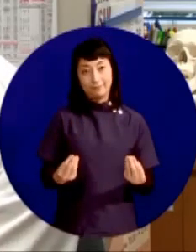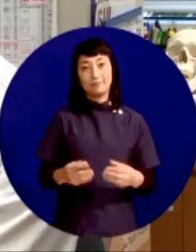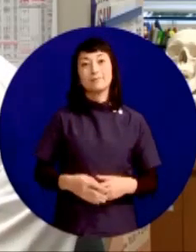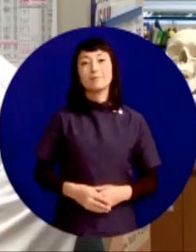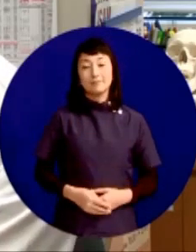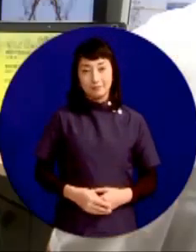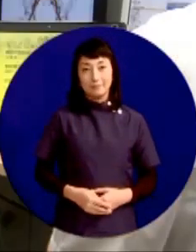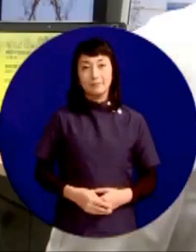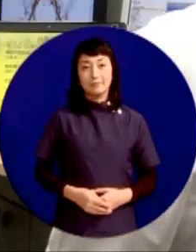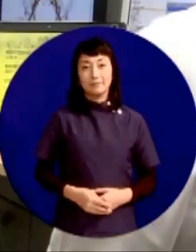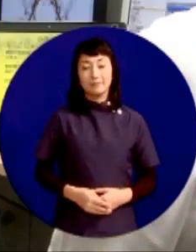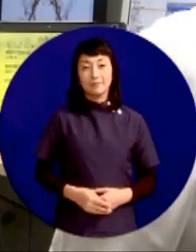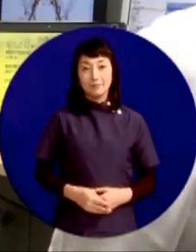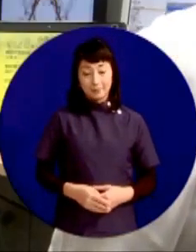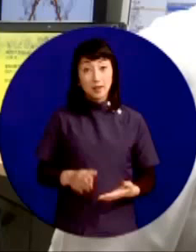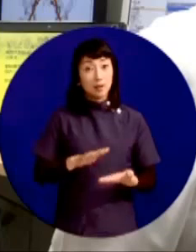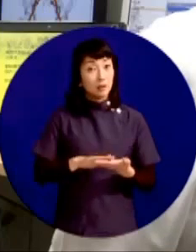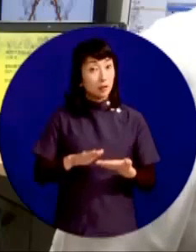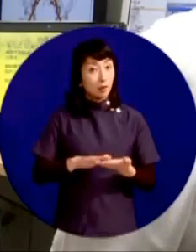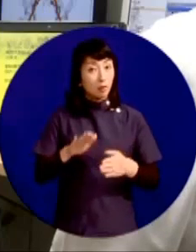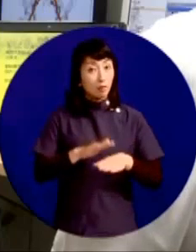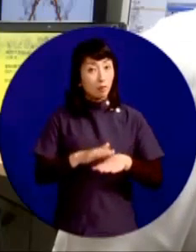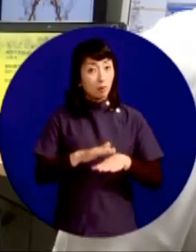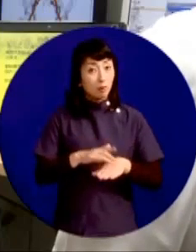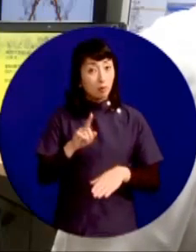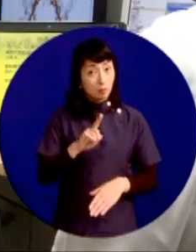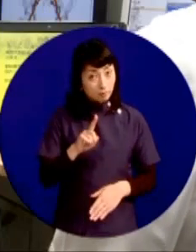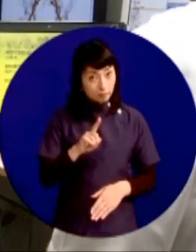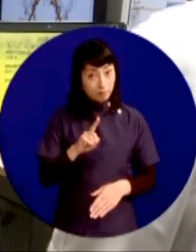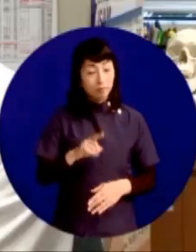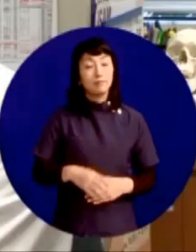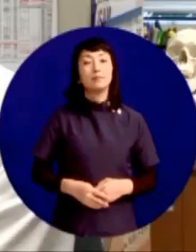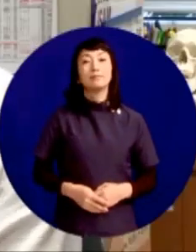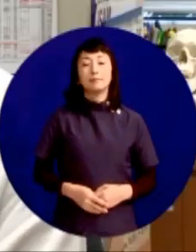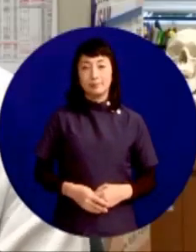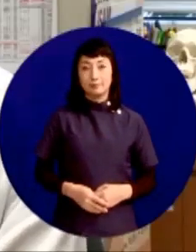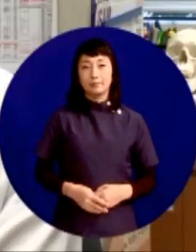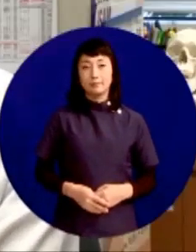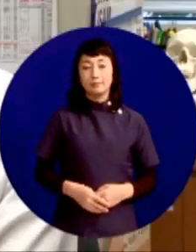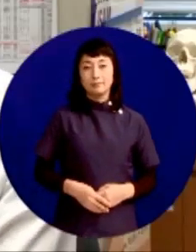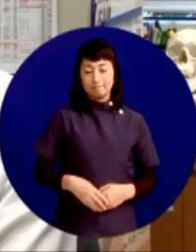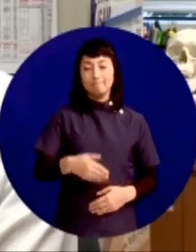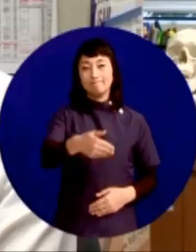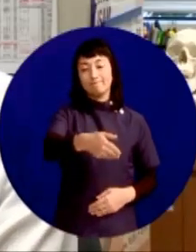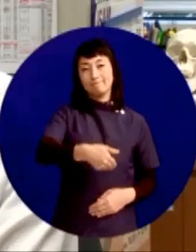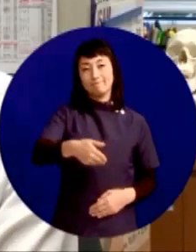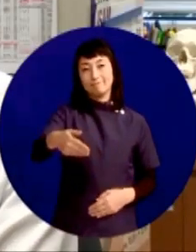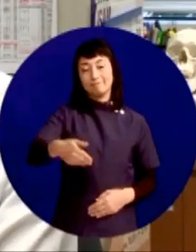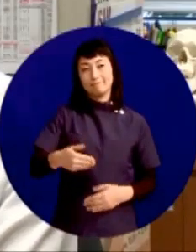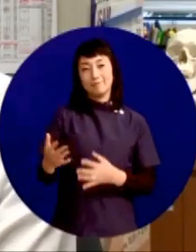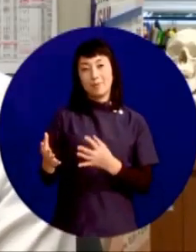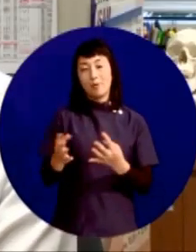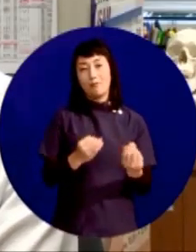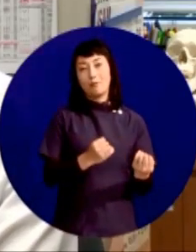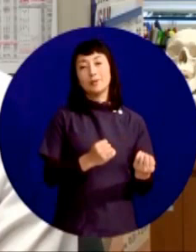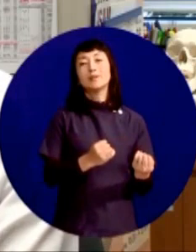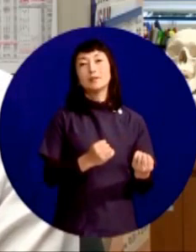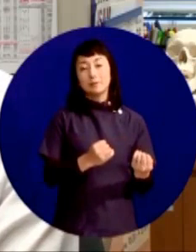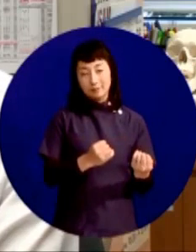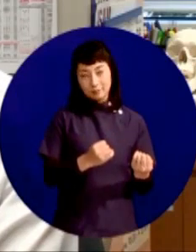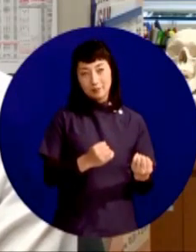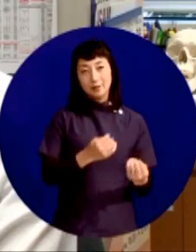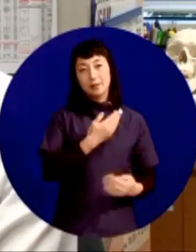検査ですではどんな治療をするんでしょうかはいよく聞かれることなんですが